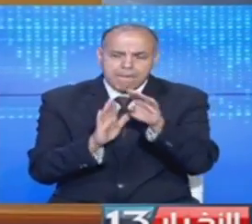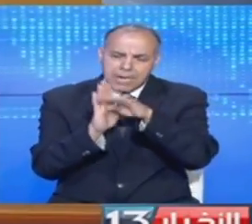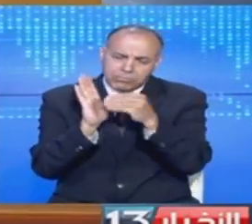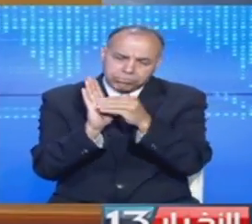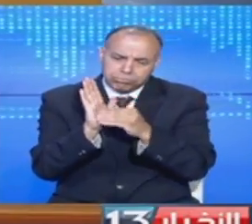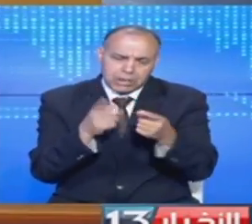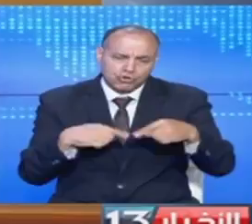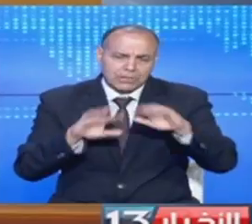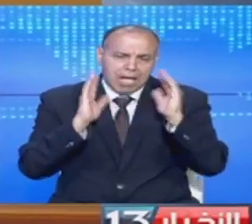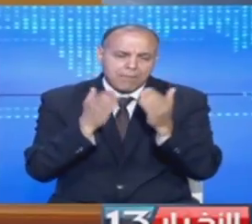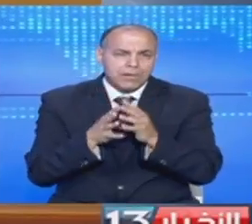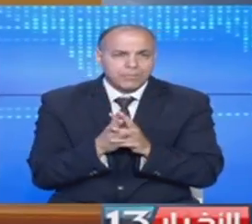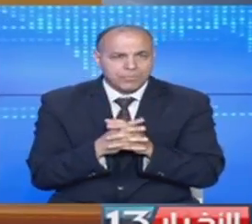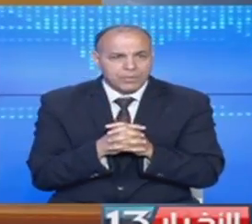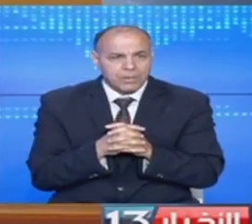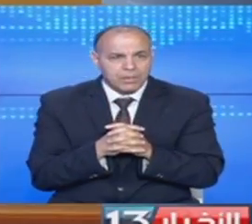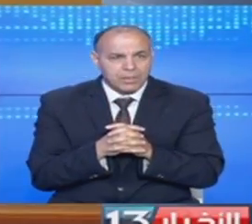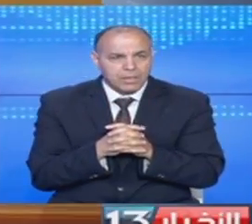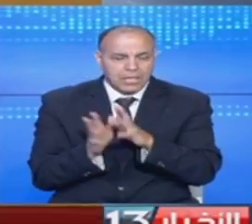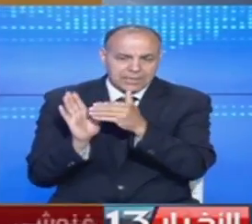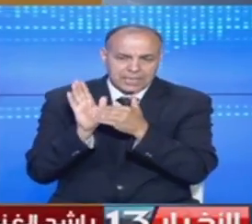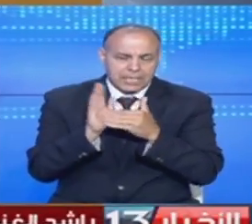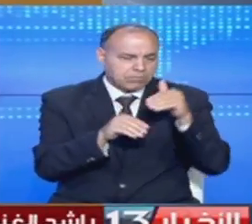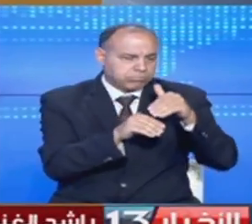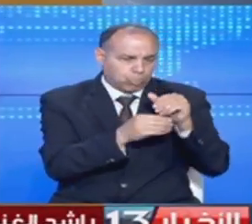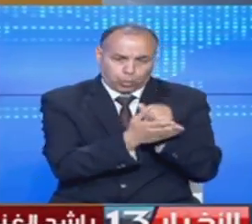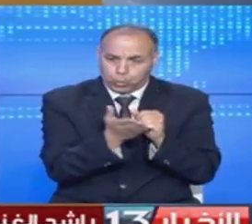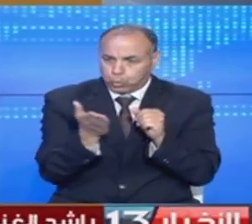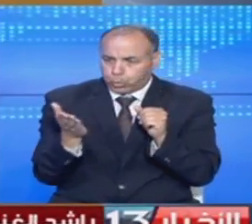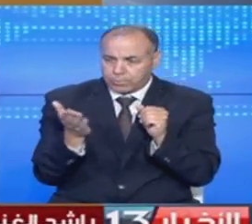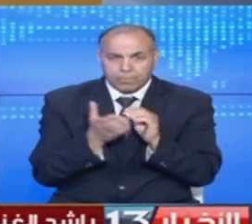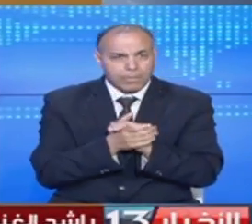أعمال هذه الجلسة العامة. سنعرض على التصويت،